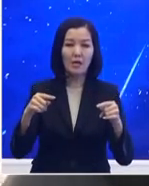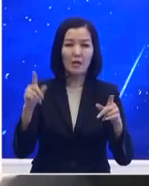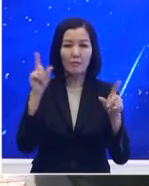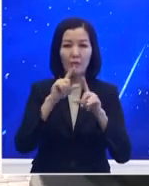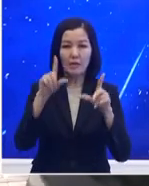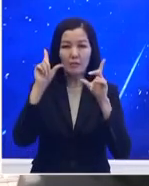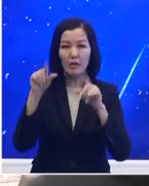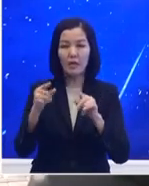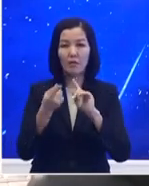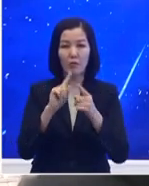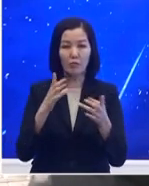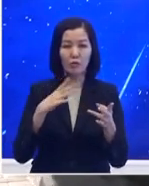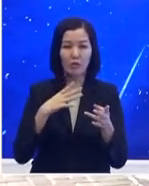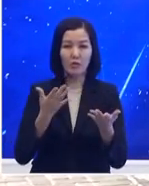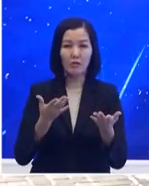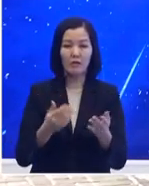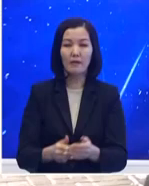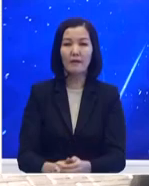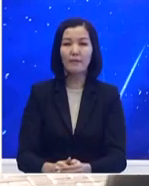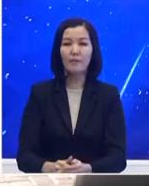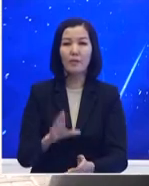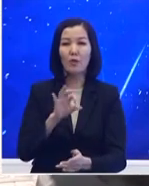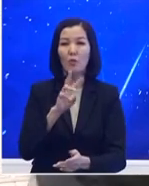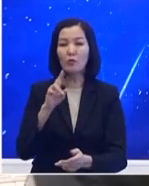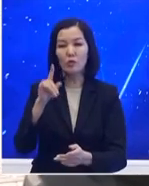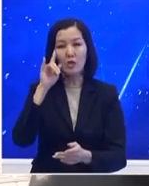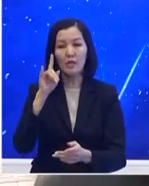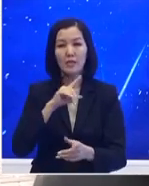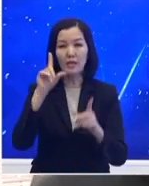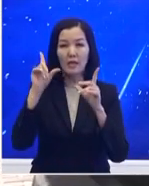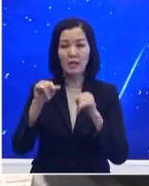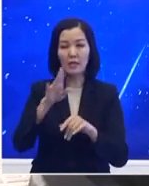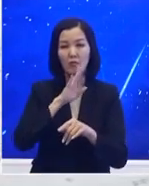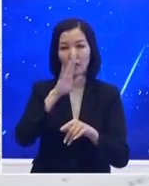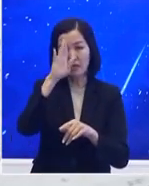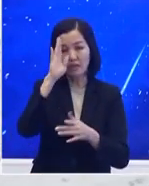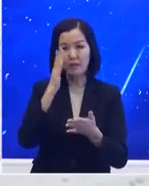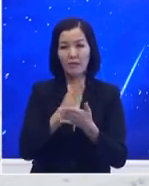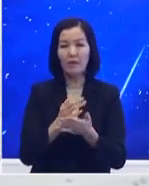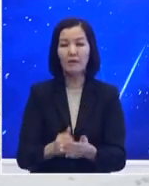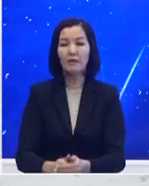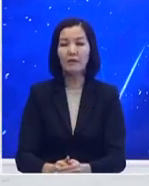мектептері кетіп қалу соған мәжбүр болып тұр. Оңтүстік Қазақстанға кетіп қалған ұлдар, қыздар бар.